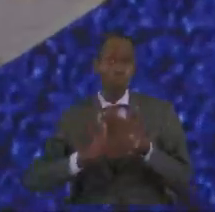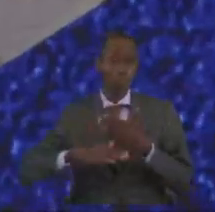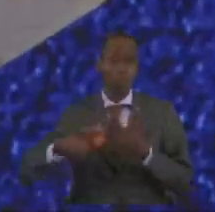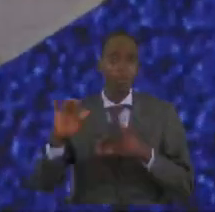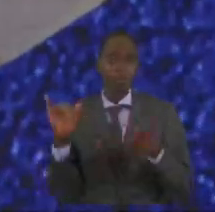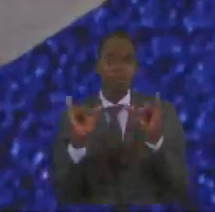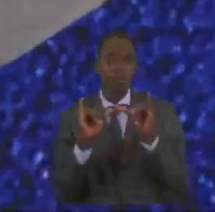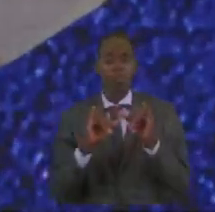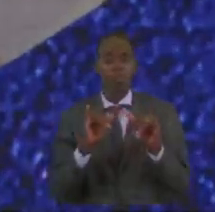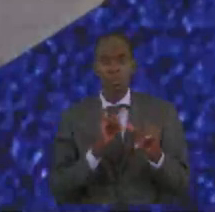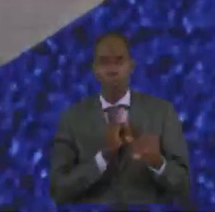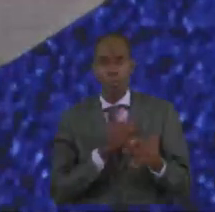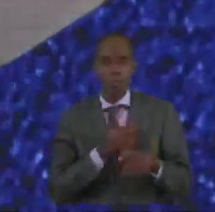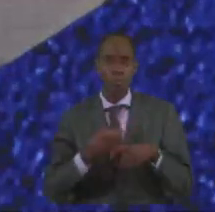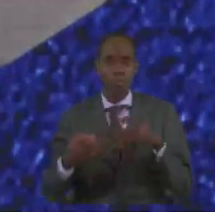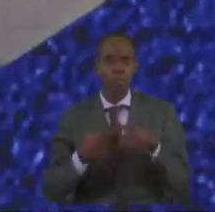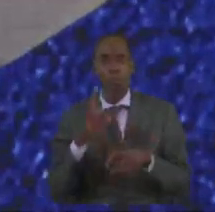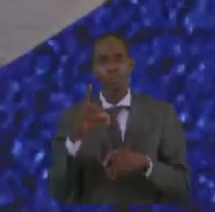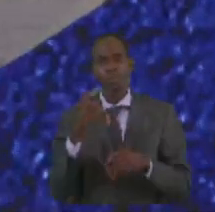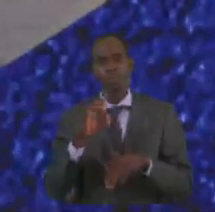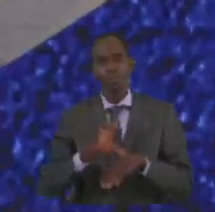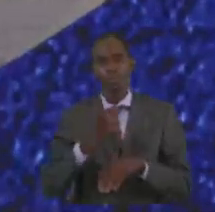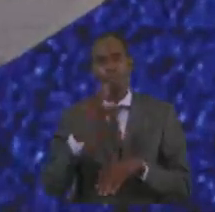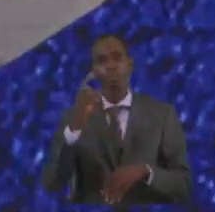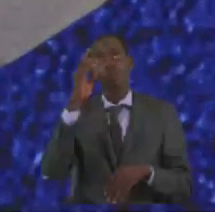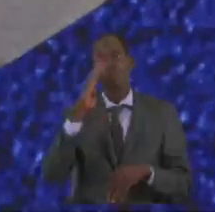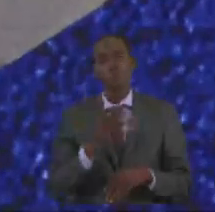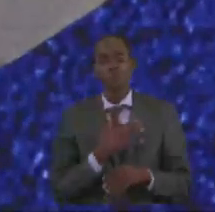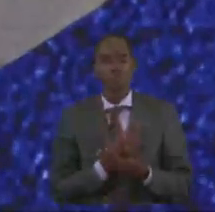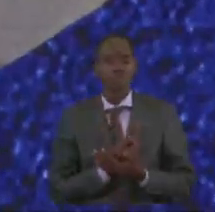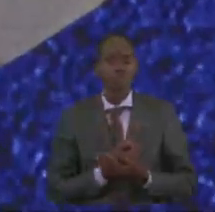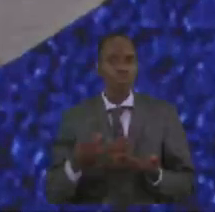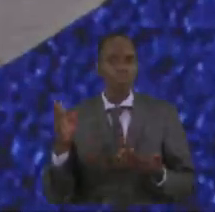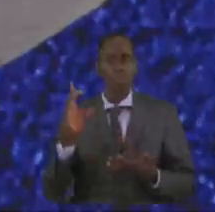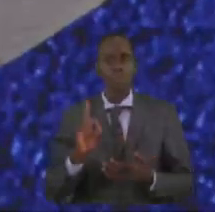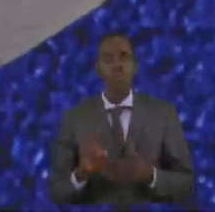persécutais à outrance et ravageais l'Église de Dieu.